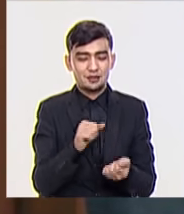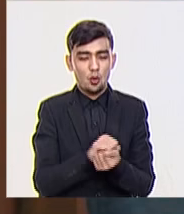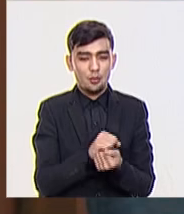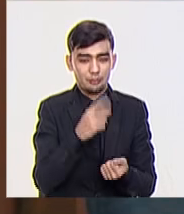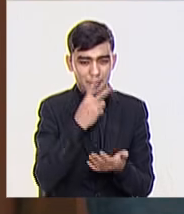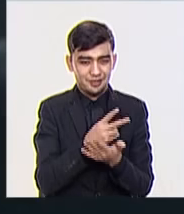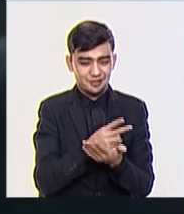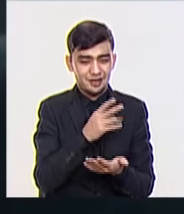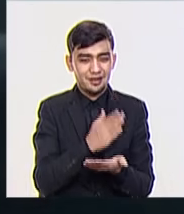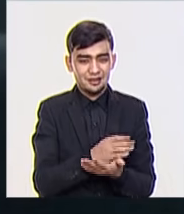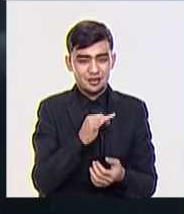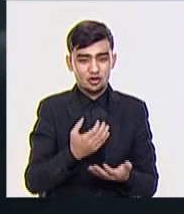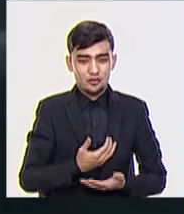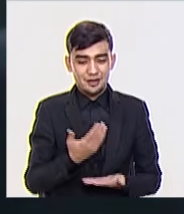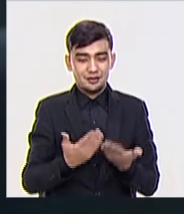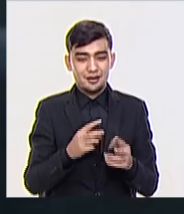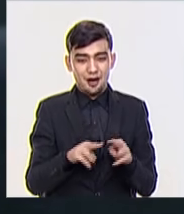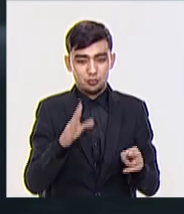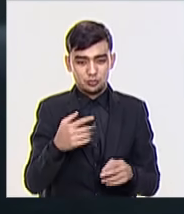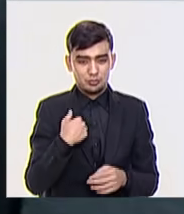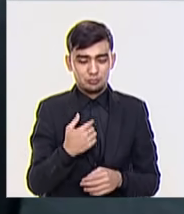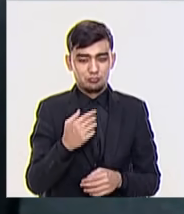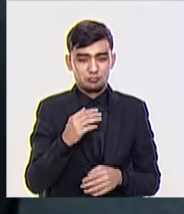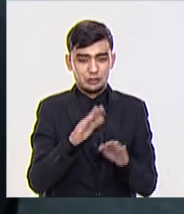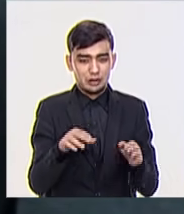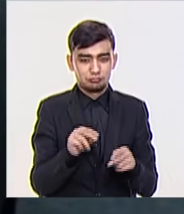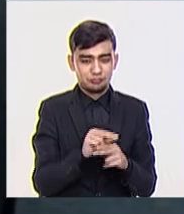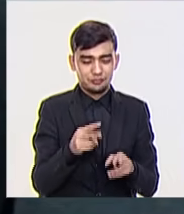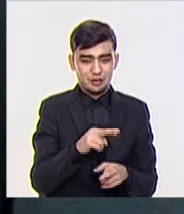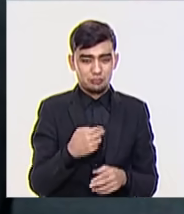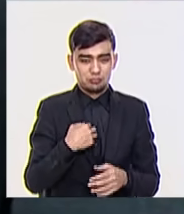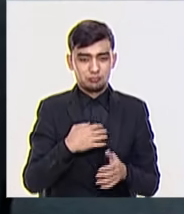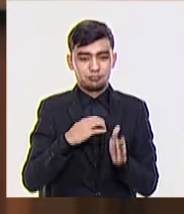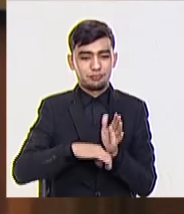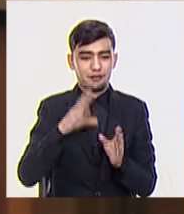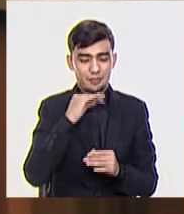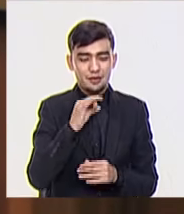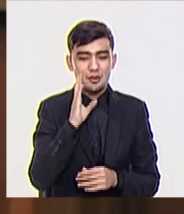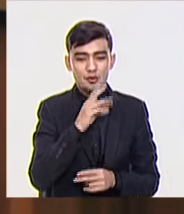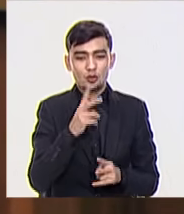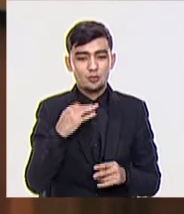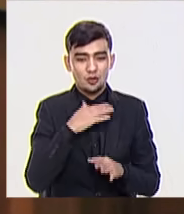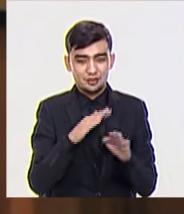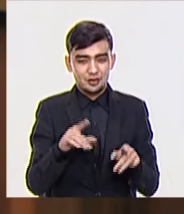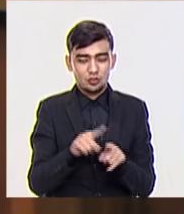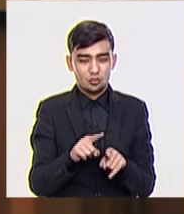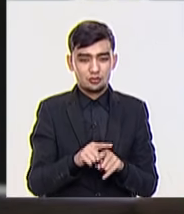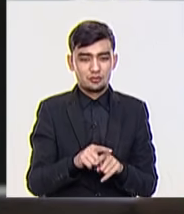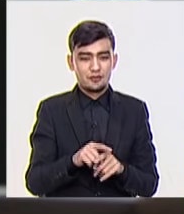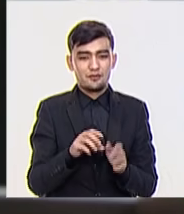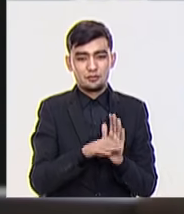көрсетілген тармақтардағыдай өмір сүрсек, бала тәрбиесінен айырыламыз дейді. Сонда да депутаттар көппалалы аналарды айтқанына